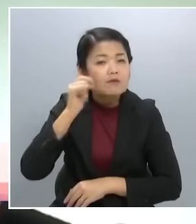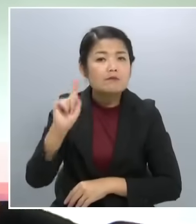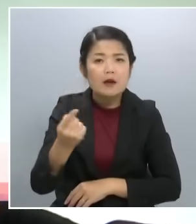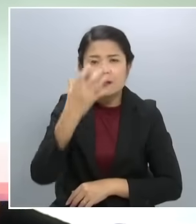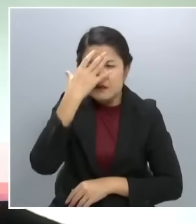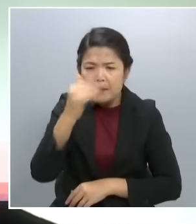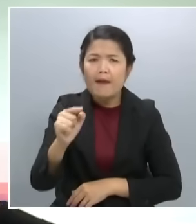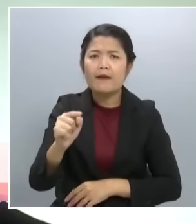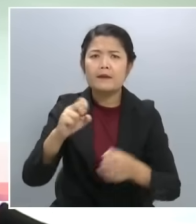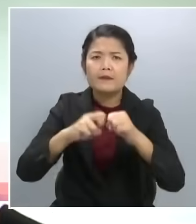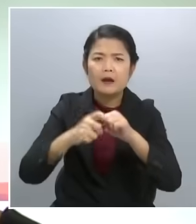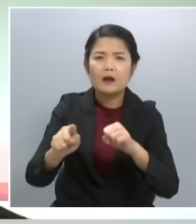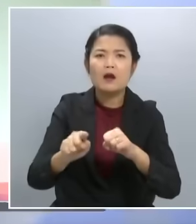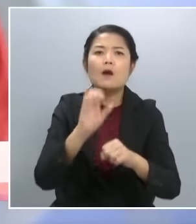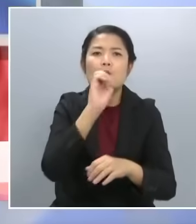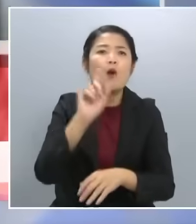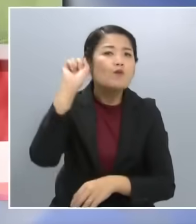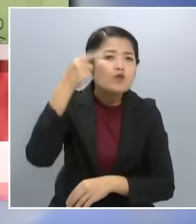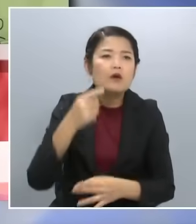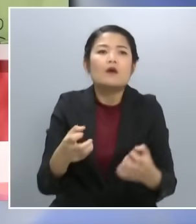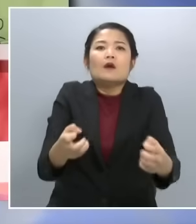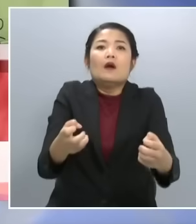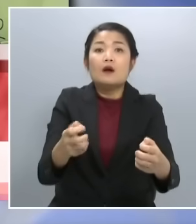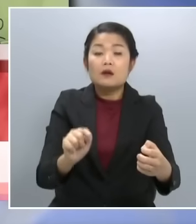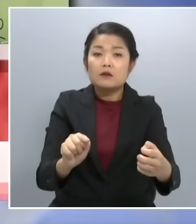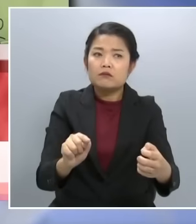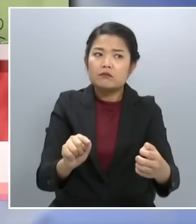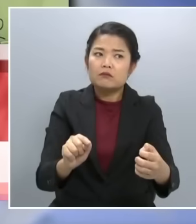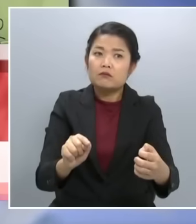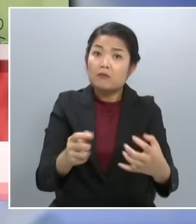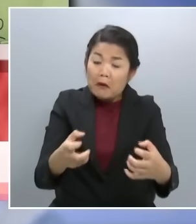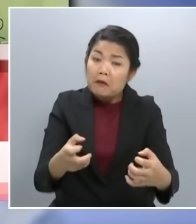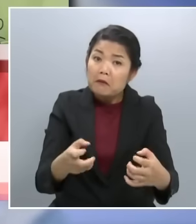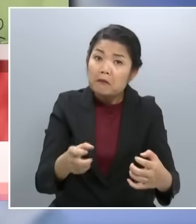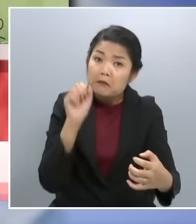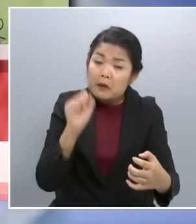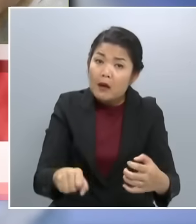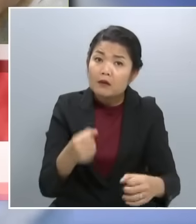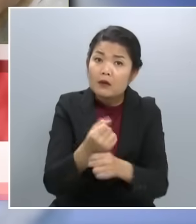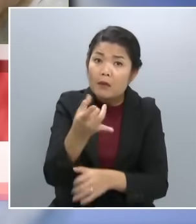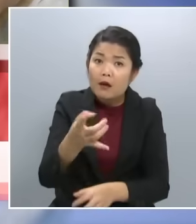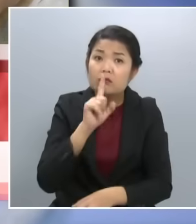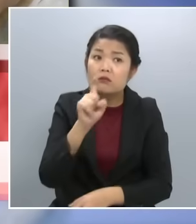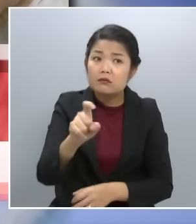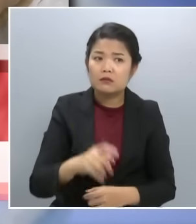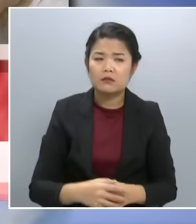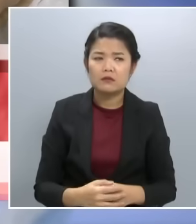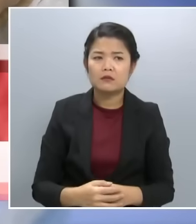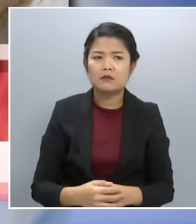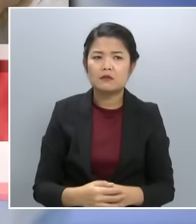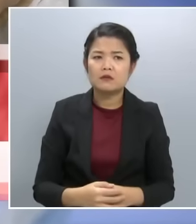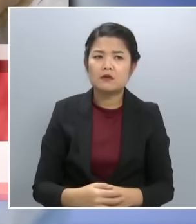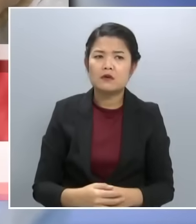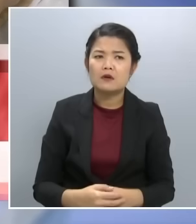นี้เขาบอกว่าพี่แพวช็อหนูก็ถามว่าพี่แพวนี่น่าจะช็อกพี่ถามว่าพี่ทำอะไรเขาเขาก็รนว่าพูดแบบว่าพี่เนี่ย